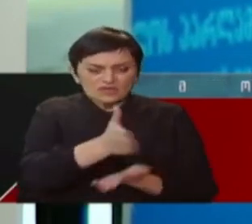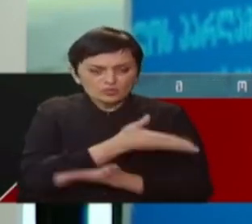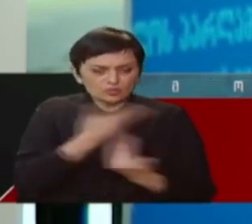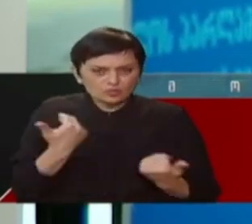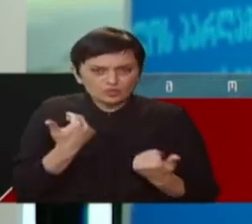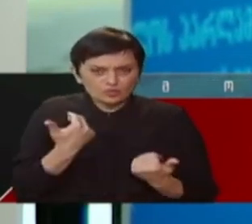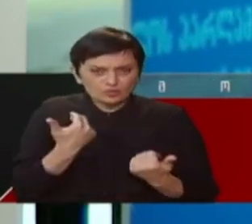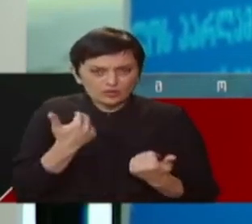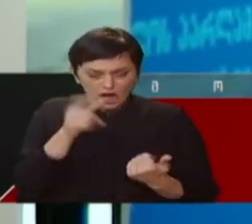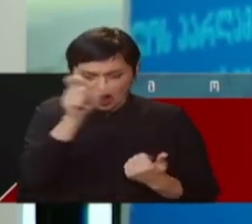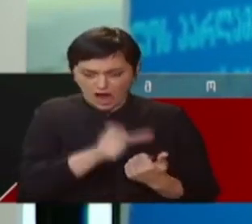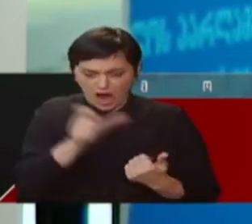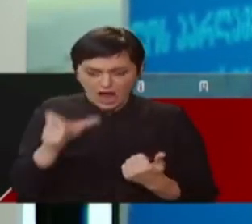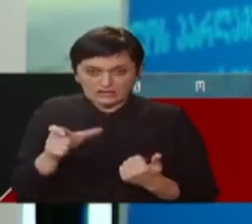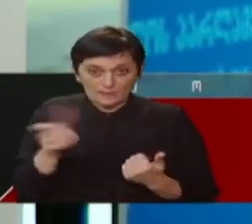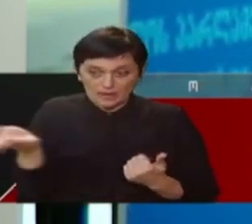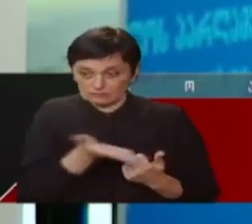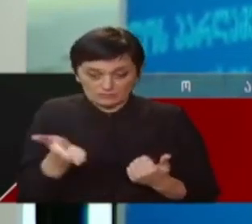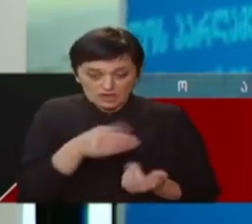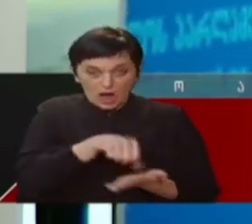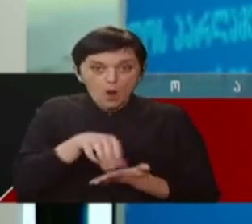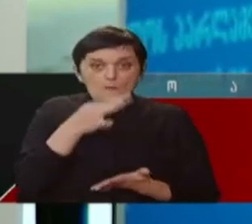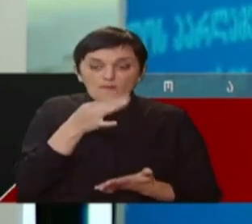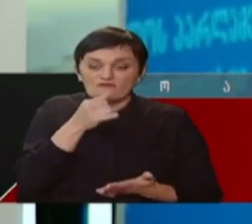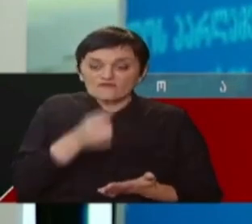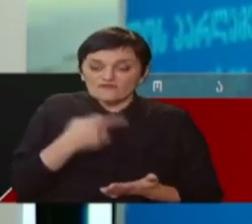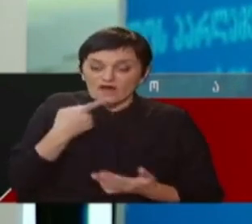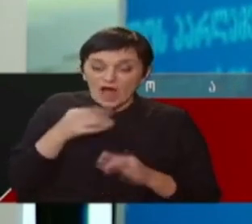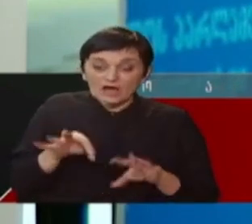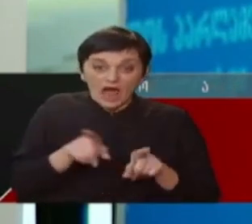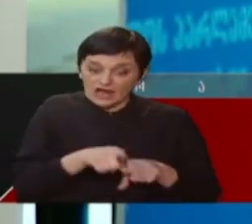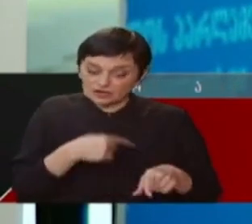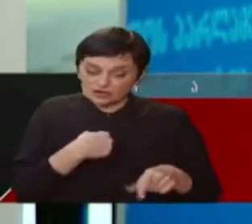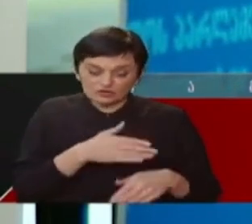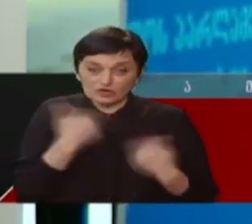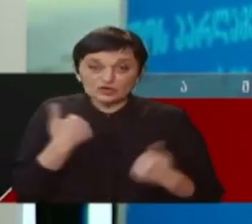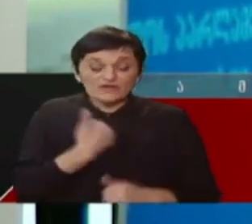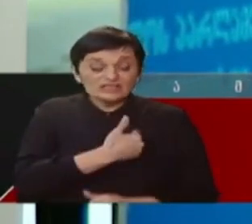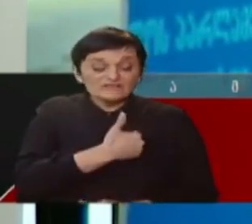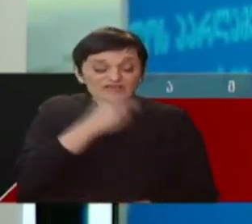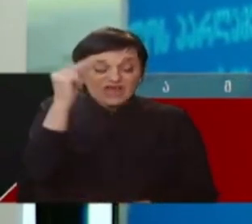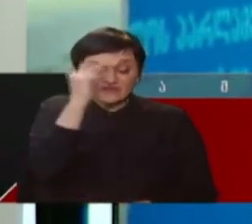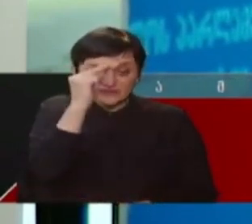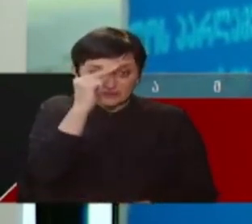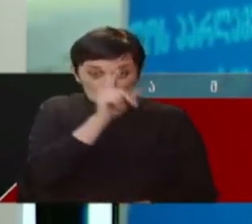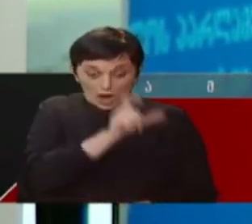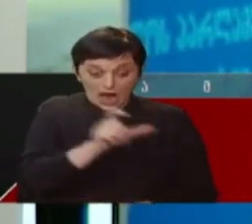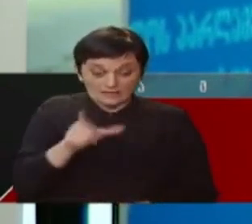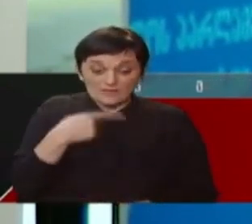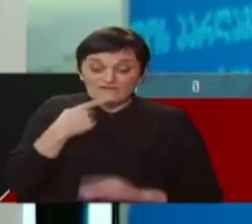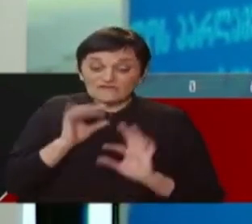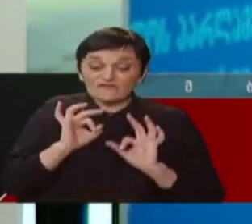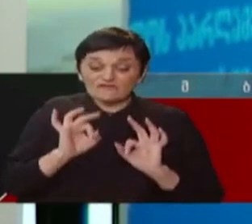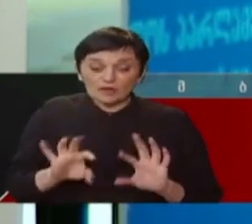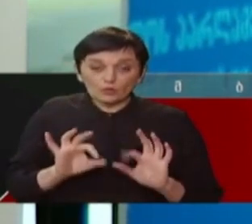ყველაფერზე სადაც ადამიანებს გამოსვლას თხოვს და მე ვერაფერს ვერ ეუბნება და ჩვენ არ გვინდა ეს დაგვემართოს. ჩვენ გვინდა რომ ვისწავლოთ რაღაცნაირად და თუ ადამიანებს ვეუბნებით